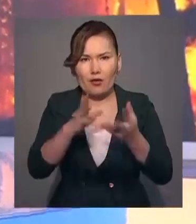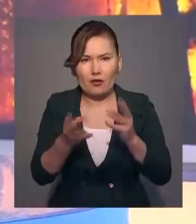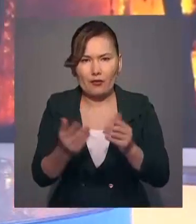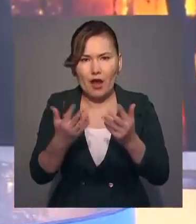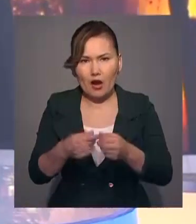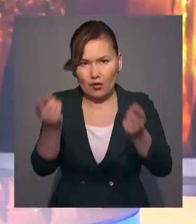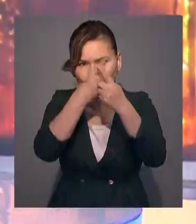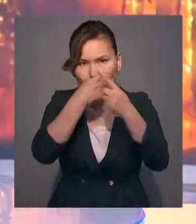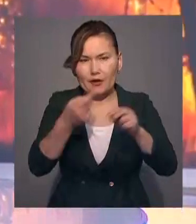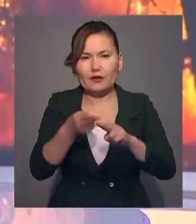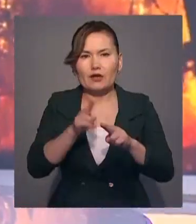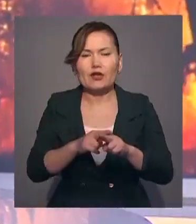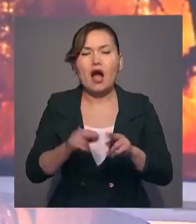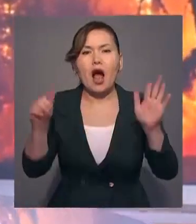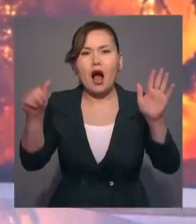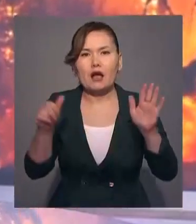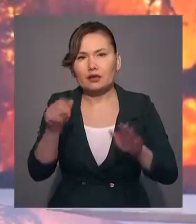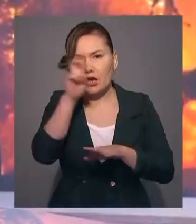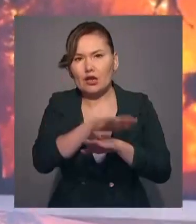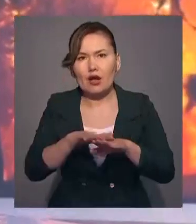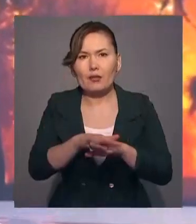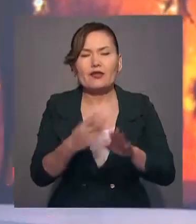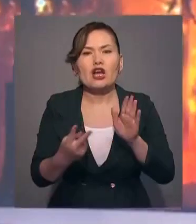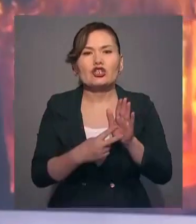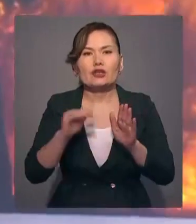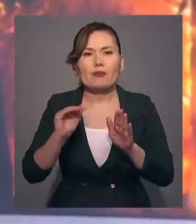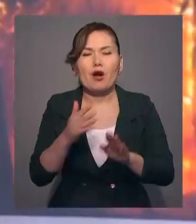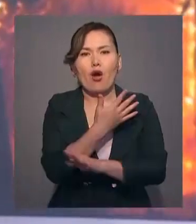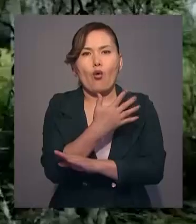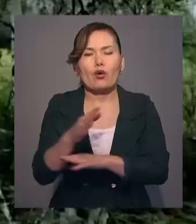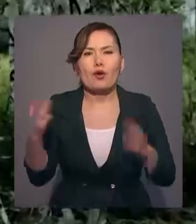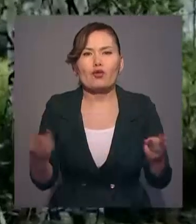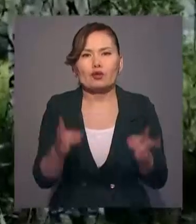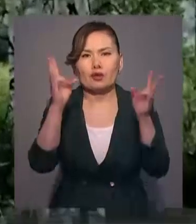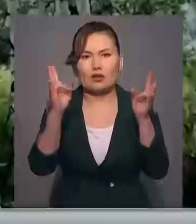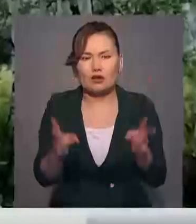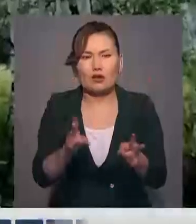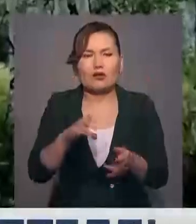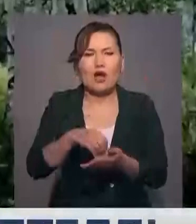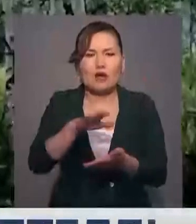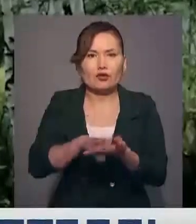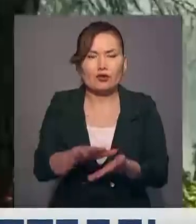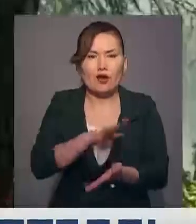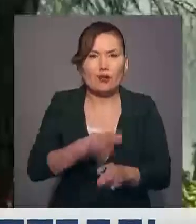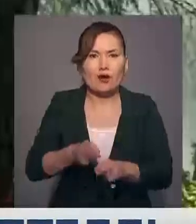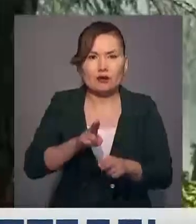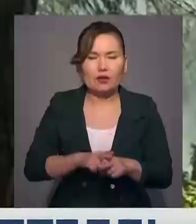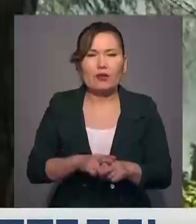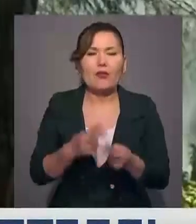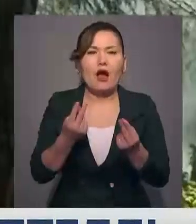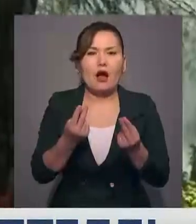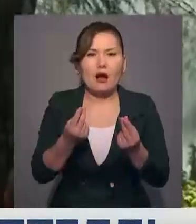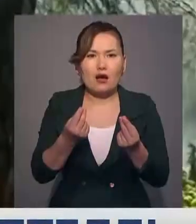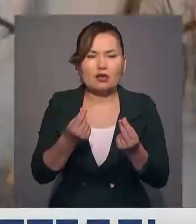мәліметі бойынша жарты жыл ішінде ел аумағында 7000-нан аса орман өрті тіркелген. Мамандар мұндай жағдайға көбіне